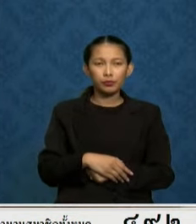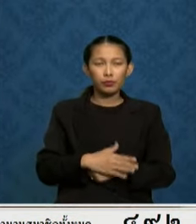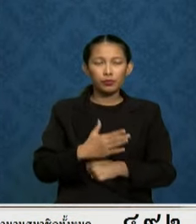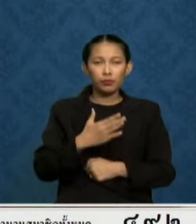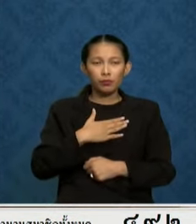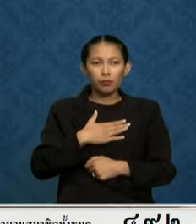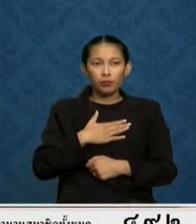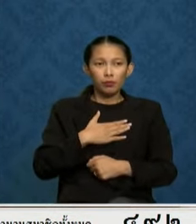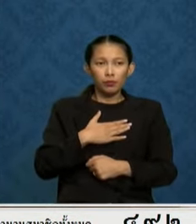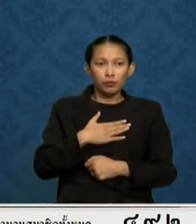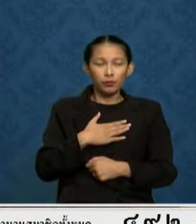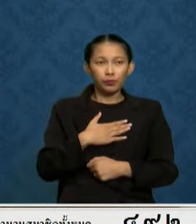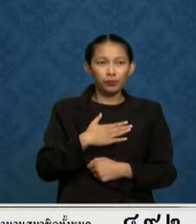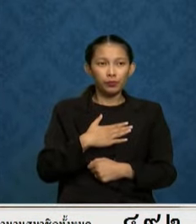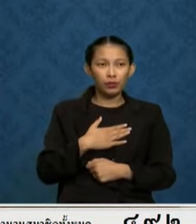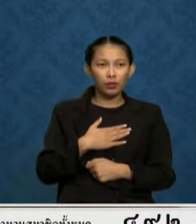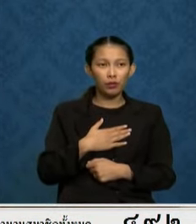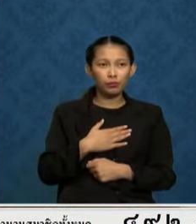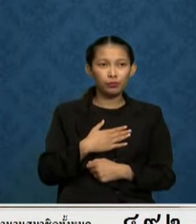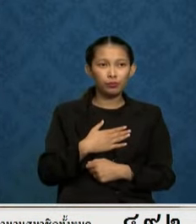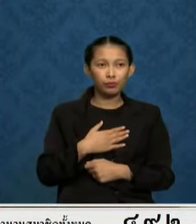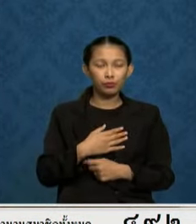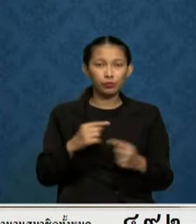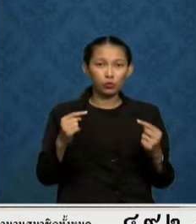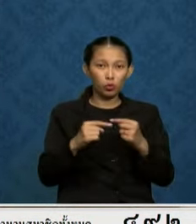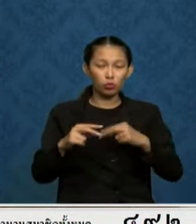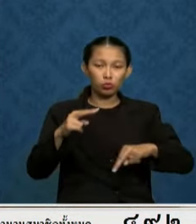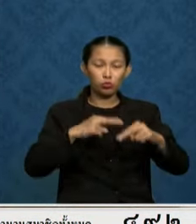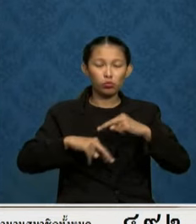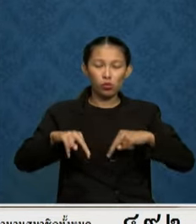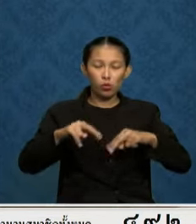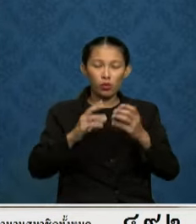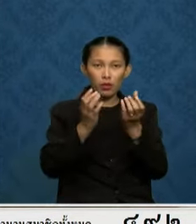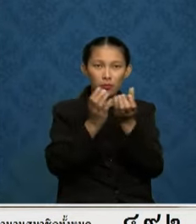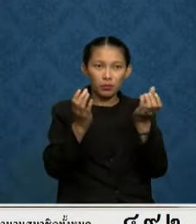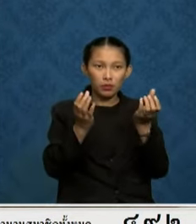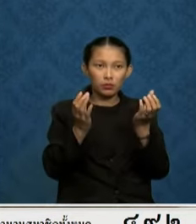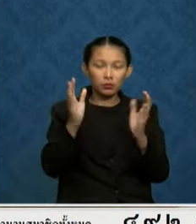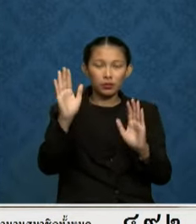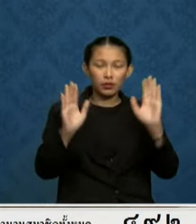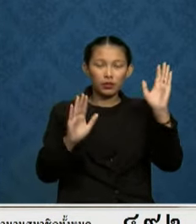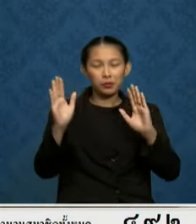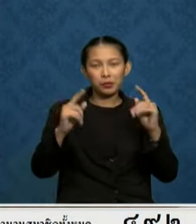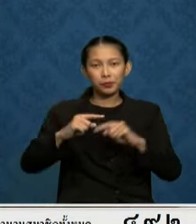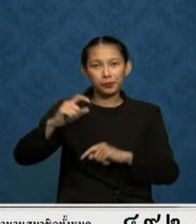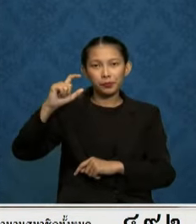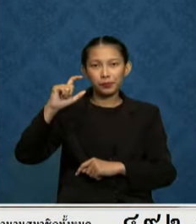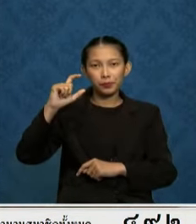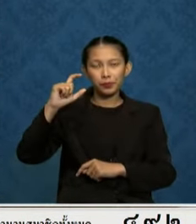ผมเป็นคนที่ยึดมั่นการปกครองในระบอกประชาธิปัตัยที่มีพระมหากศัเป็ประมุค